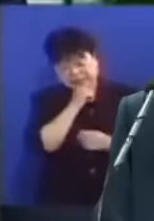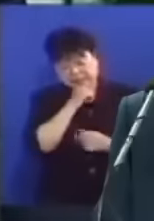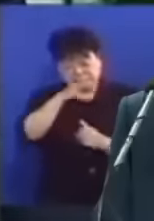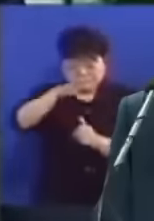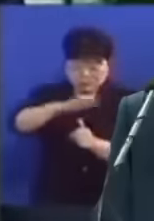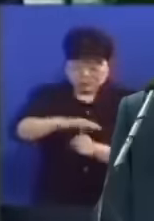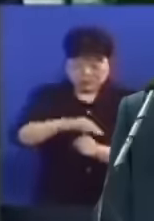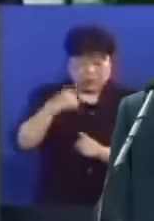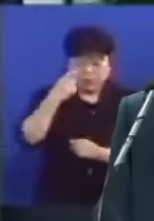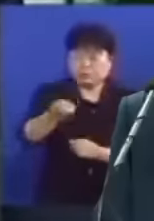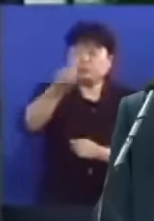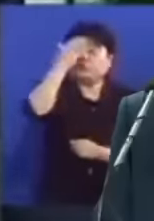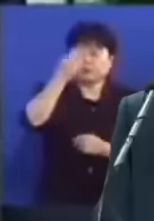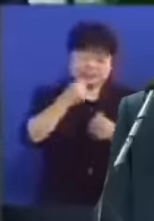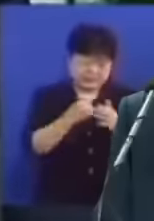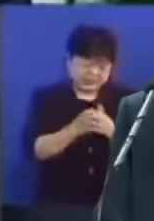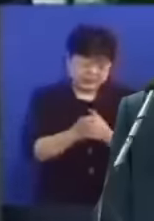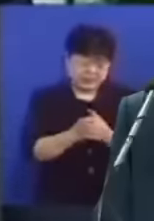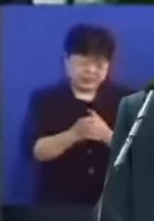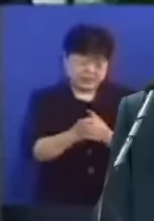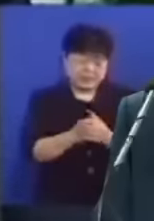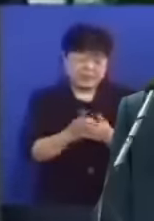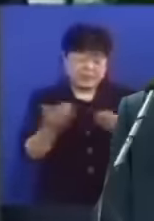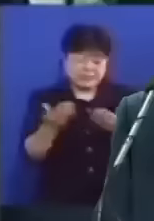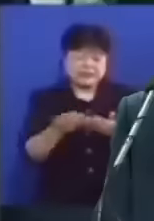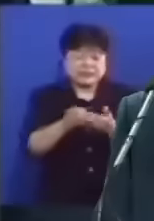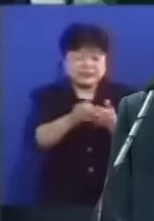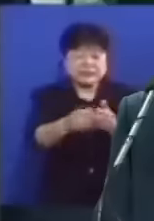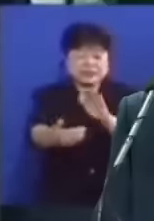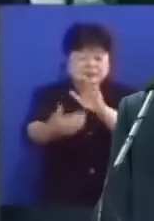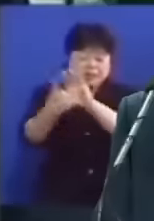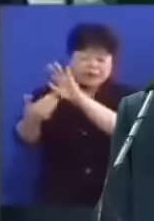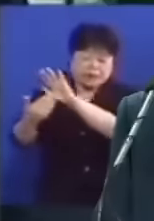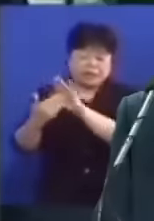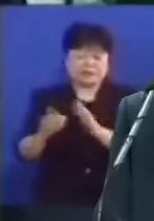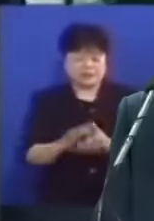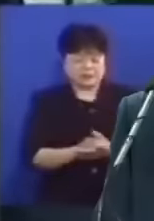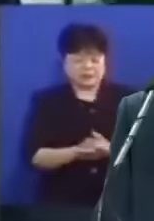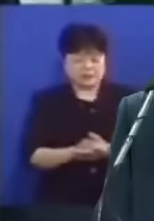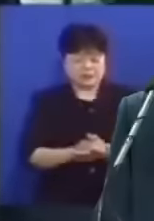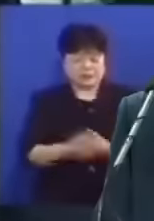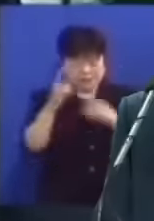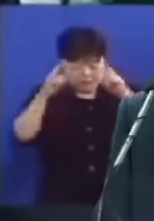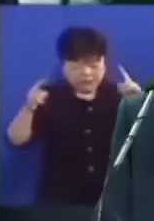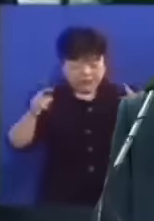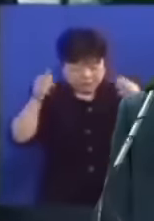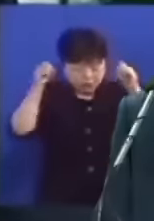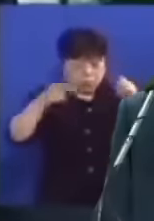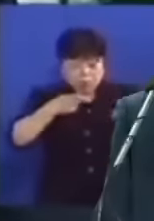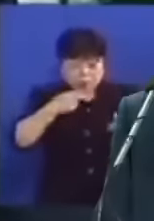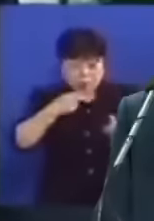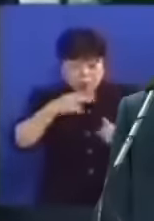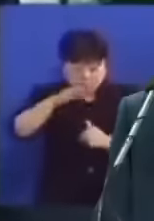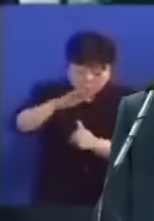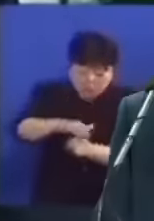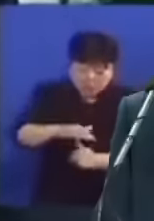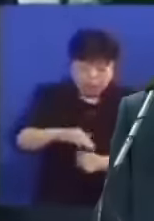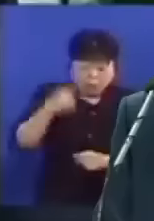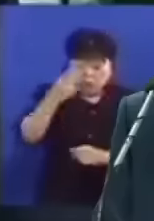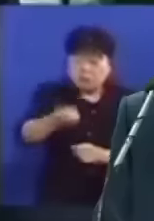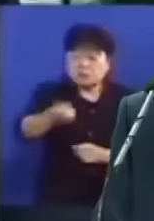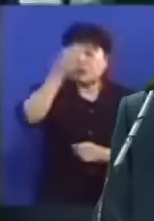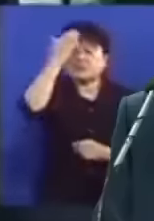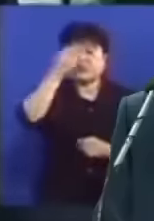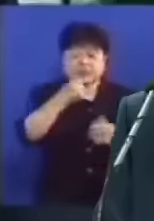작고 인물이 못 났습니다. 그러니 대학도 못 나왔지 키가 작아서 인물도 못 났지. 그런